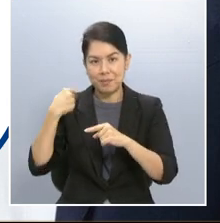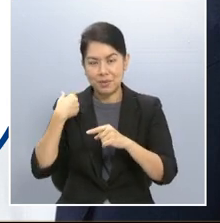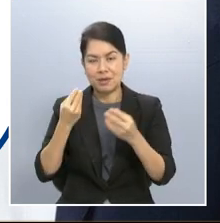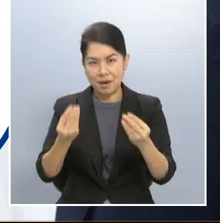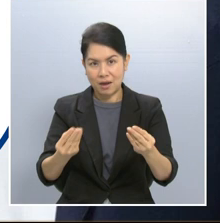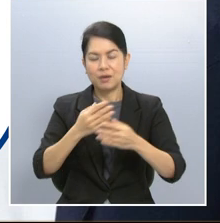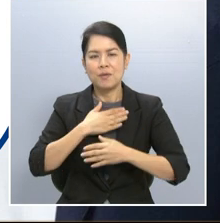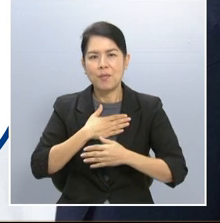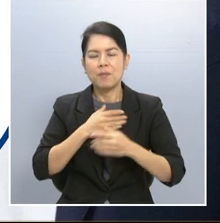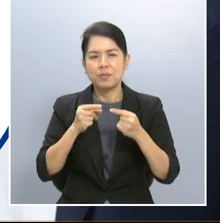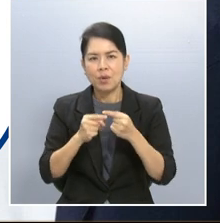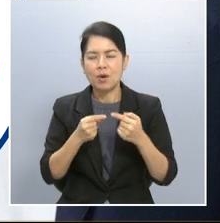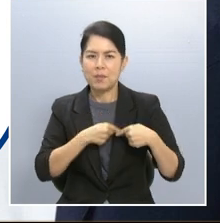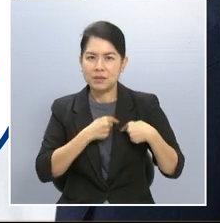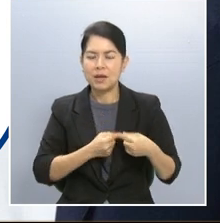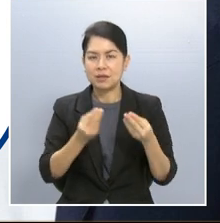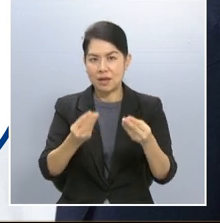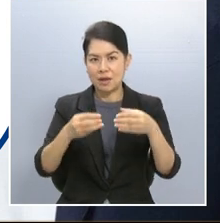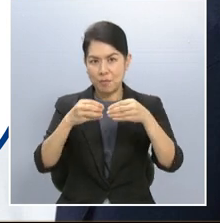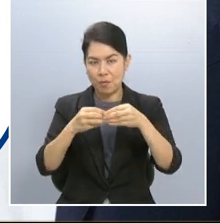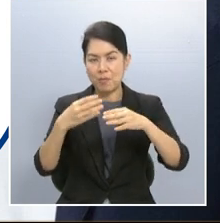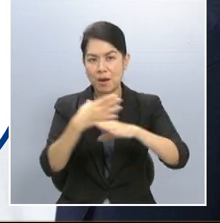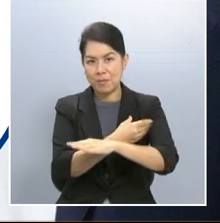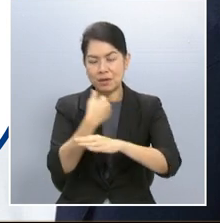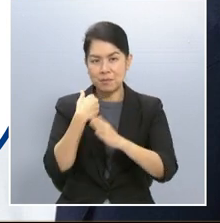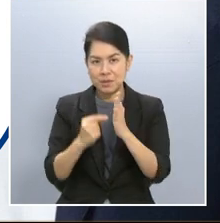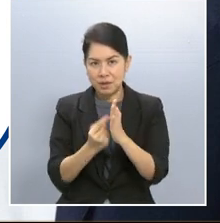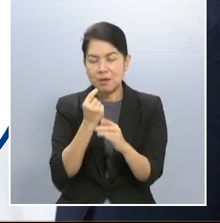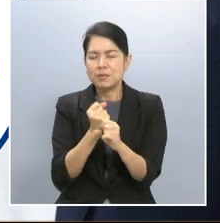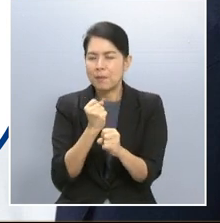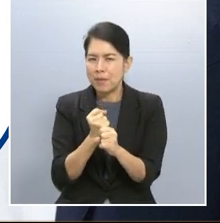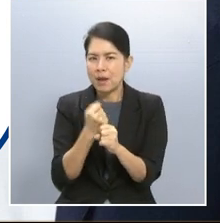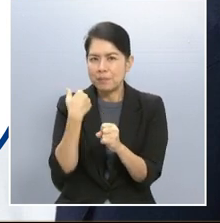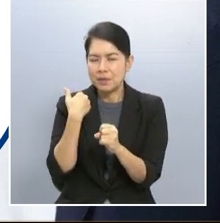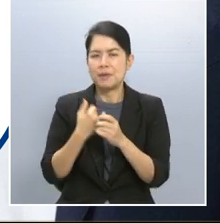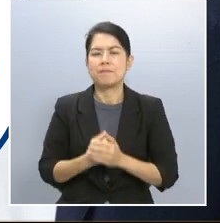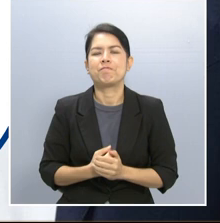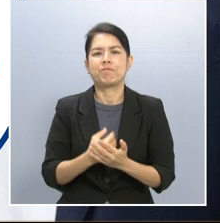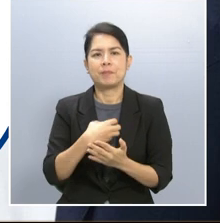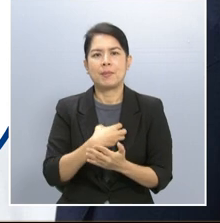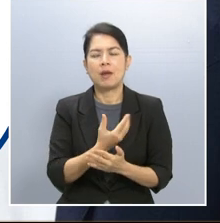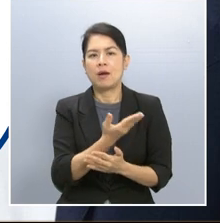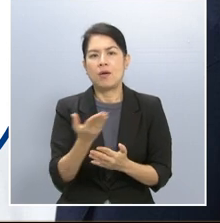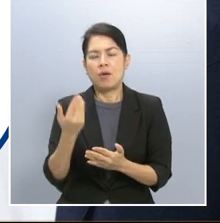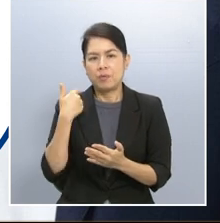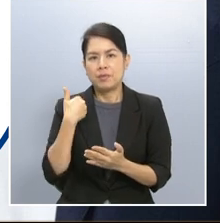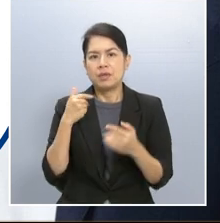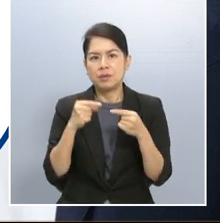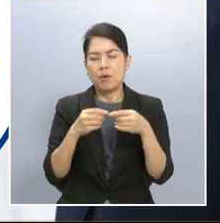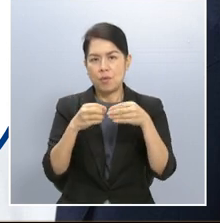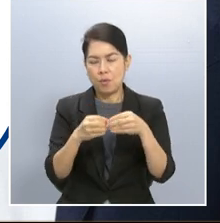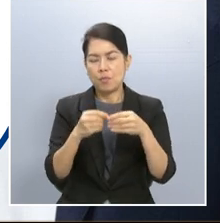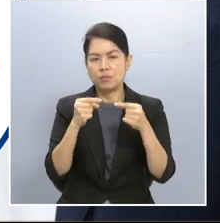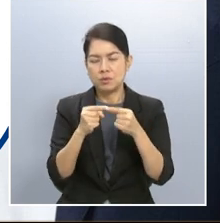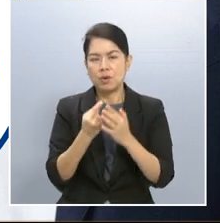ที่กำลังจะเริ่มทำงานในสภาเป็นครั้งแรกอย่าให้ความสำคัญเอาชนะครอบงำจิตใจและการแสดงของท่าน